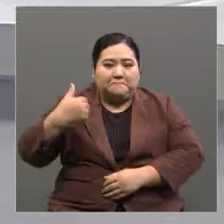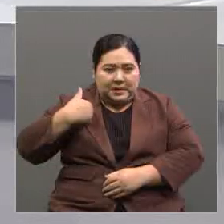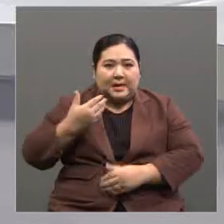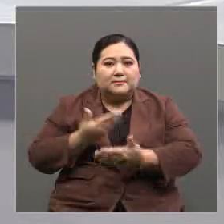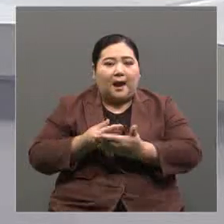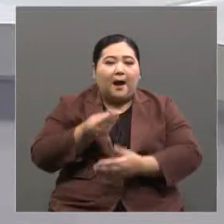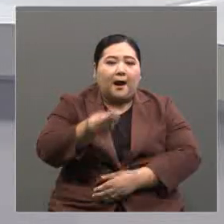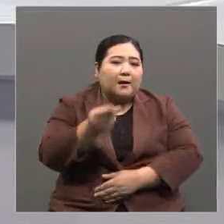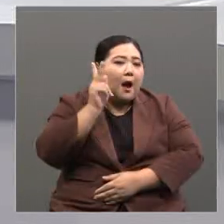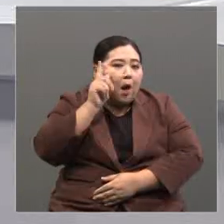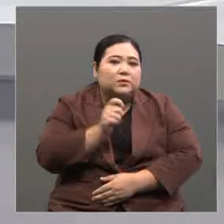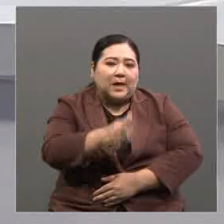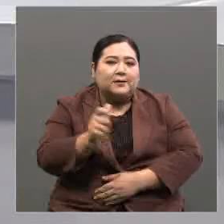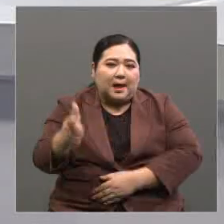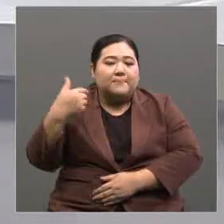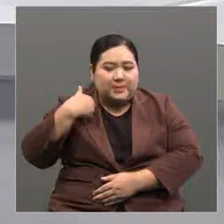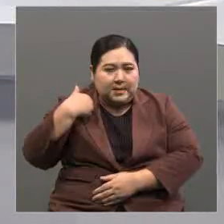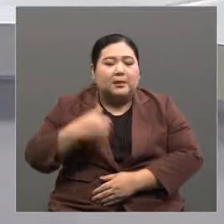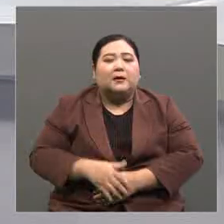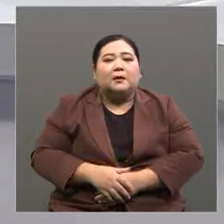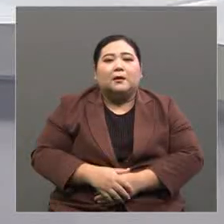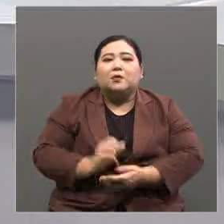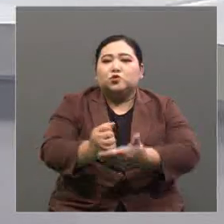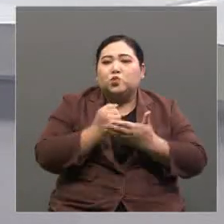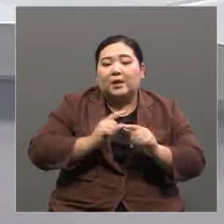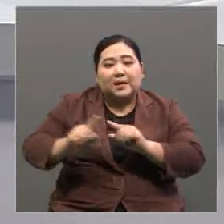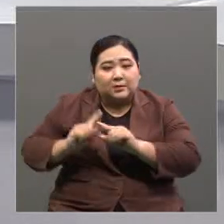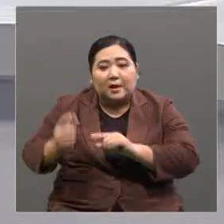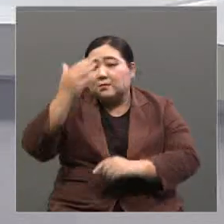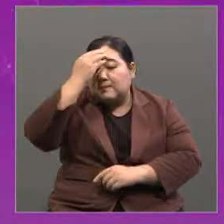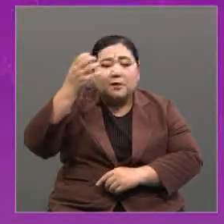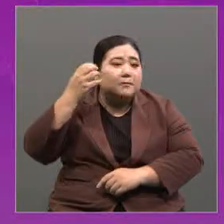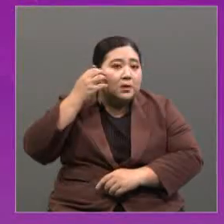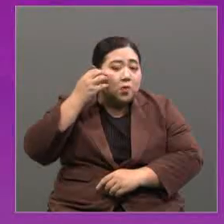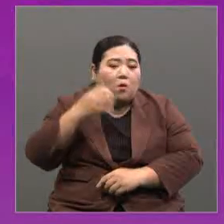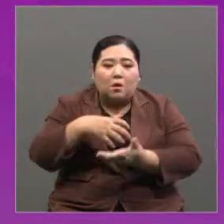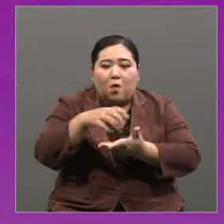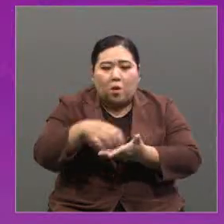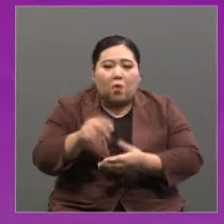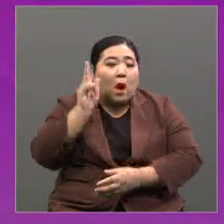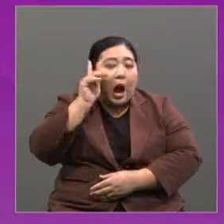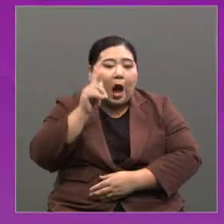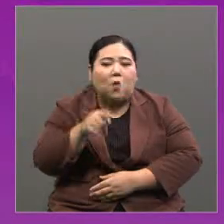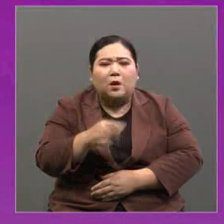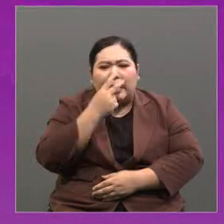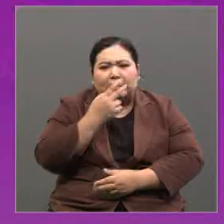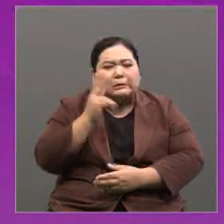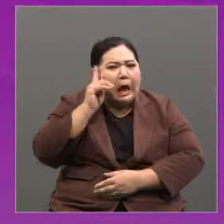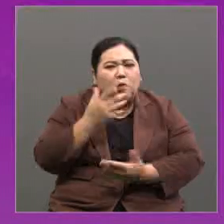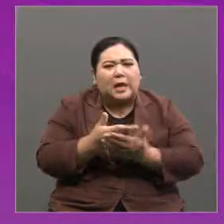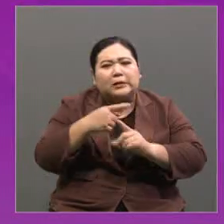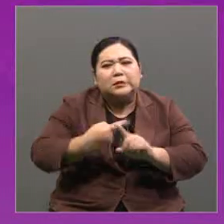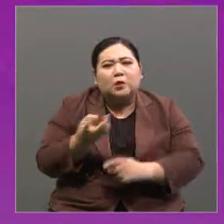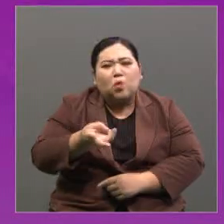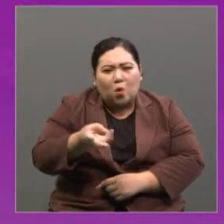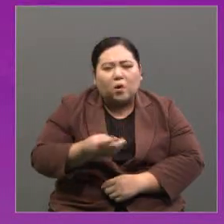ให้กับนักข่าวในการทำข่าวด้วยนะคะแล้วก็ช่วยเหลือในด้านต่างๆเนื่องจากเห็นว่าเขาบอกว่านักข่าวเนี่ยเงินเดือนก็อาจจะน้อยนะ